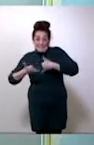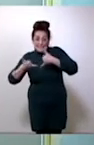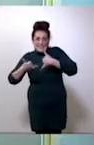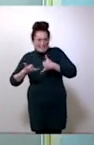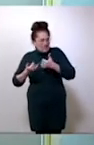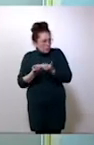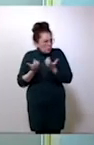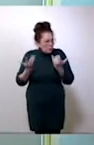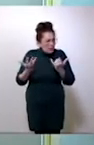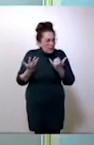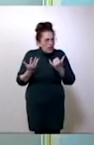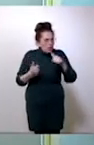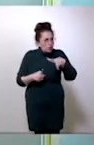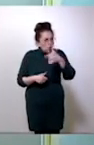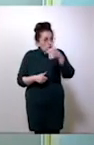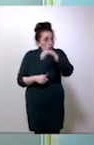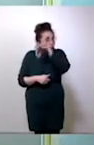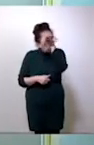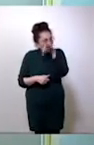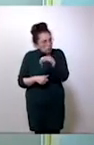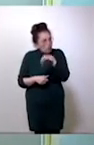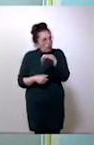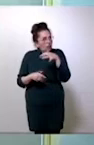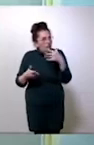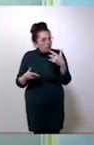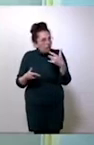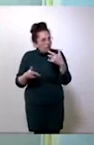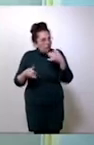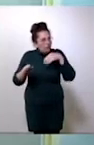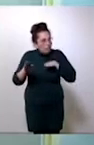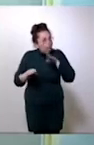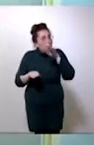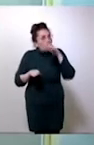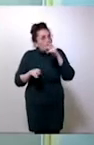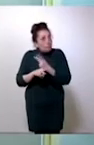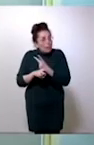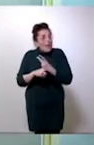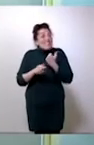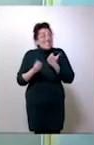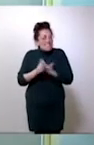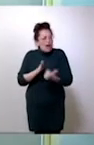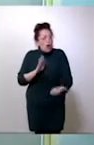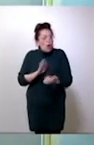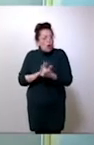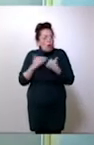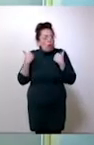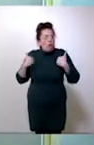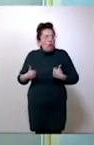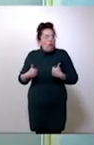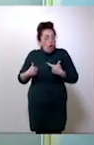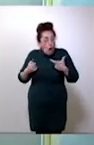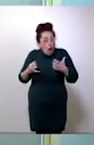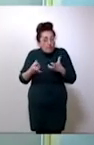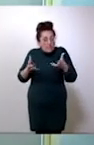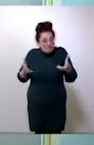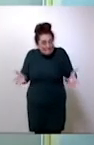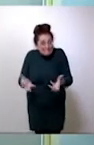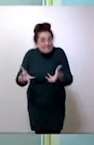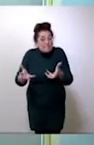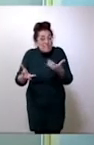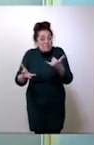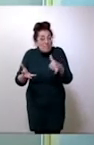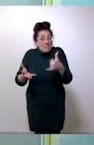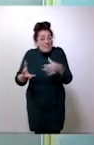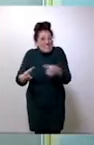12% du vignoble, on a déjà une progression qui est très forte et qu'on a envie de soutenir et dont on a envie qu'elle soit encore plus présente